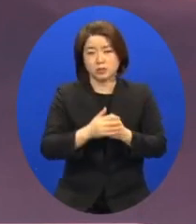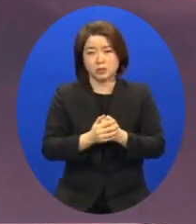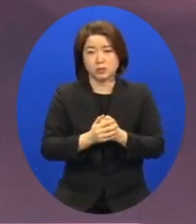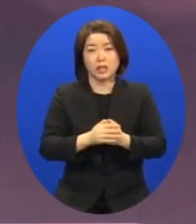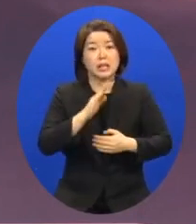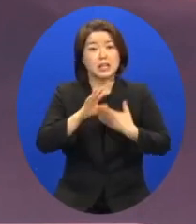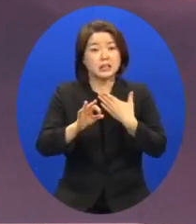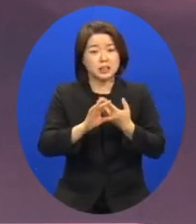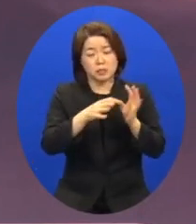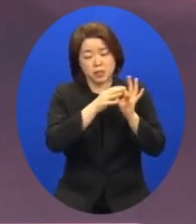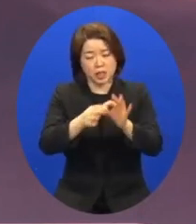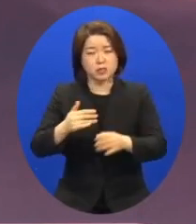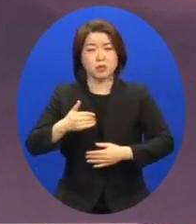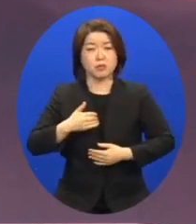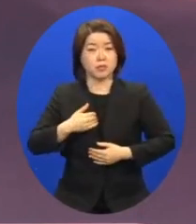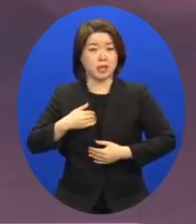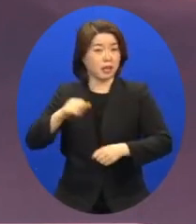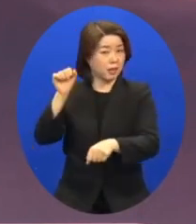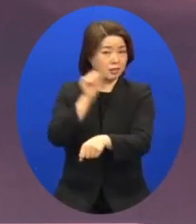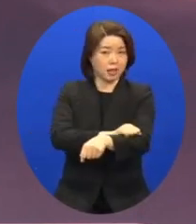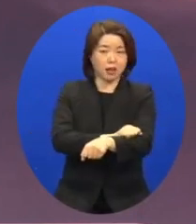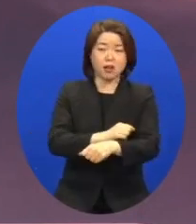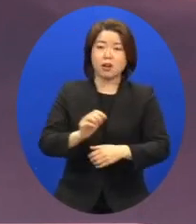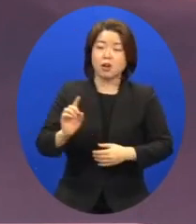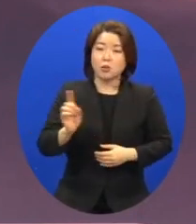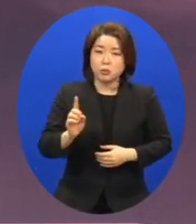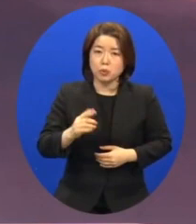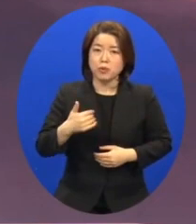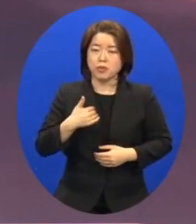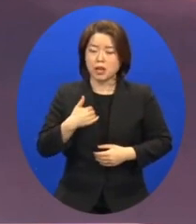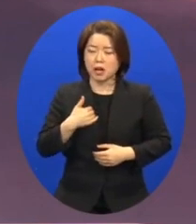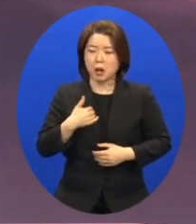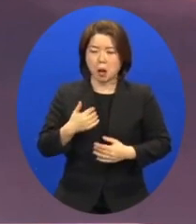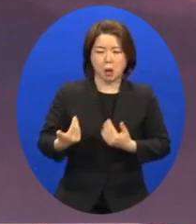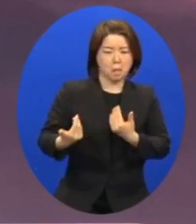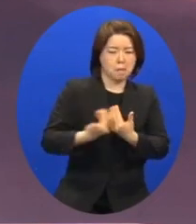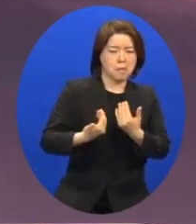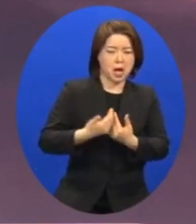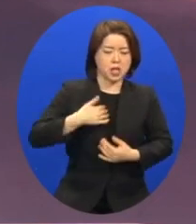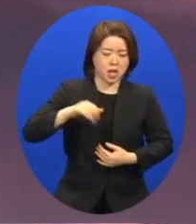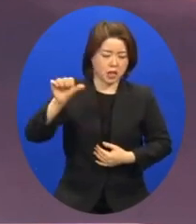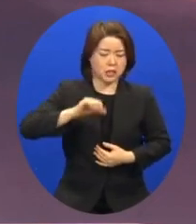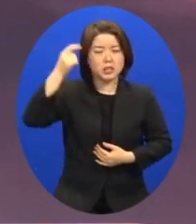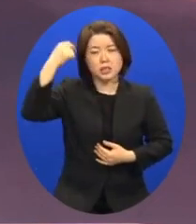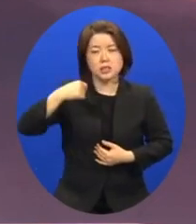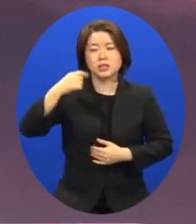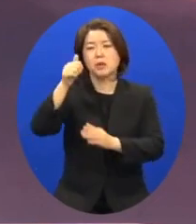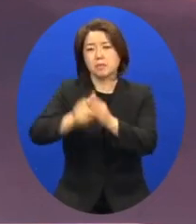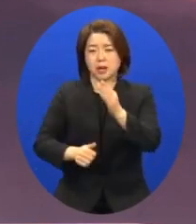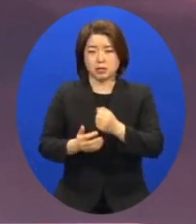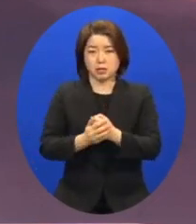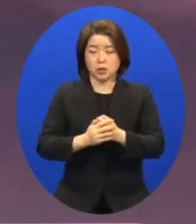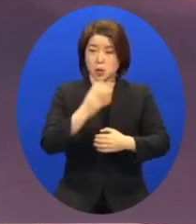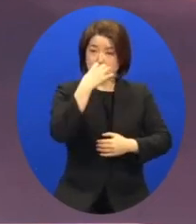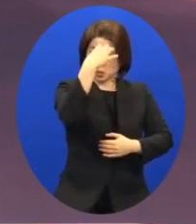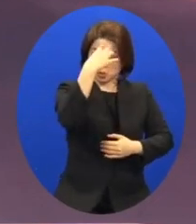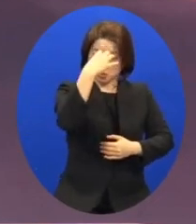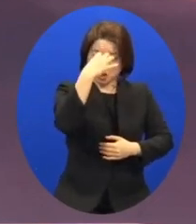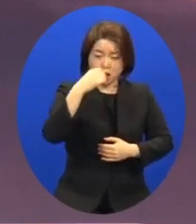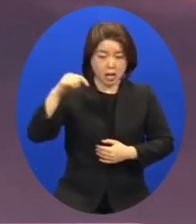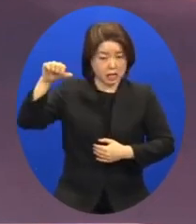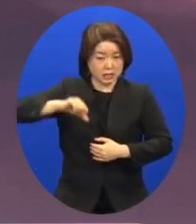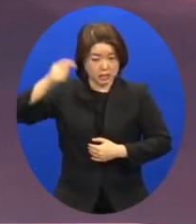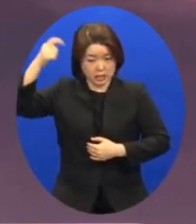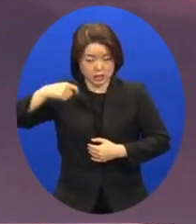끊임없이 내가 잘났다 아니면 완전한 열등감의 좌절에 빠진 거야 교만과 열등감이 널 뜨게 하는